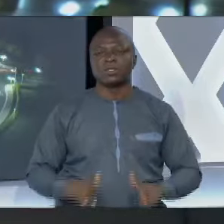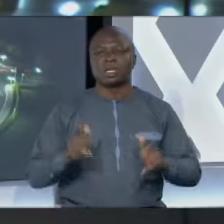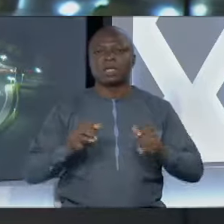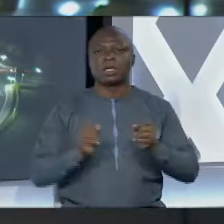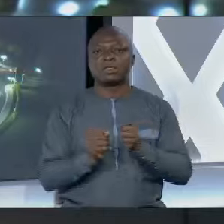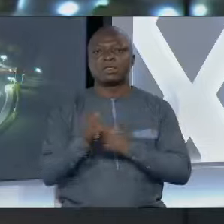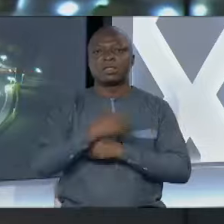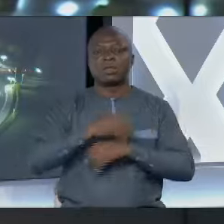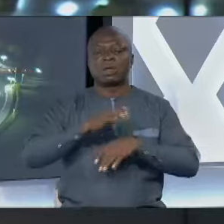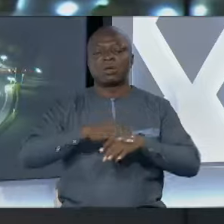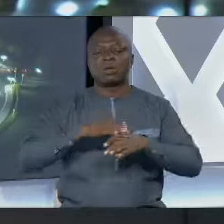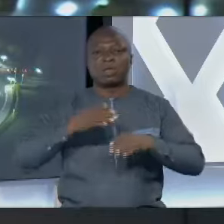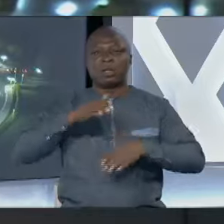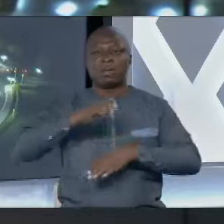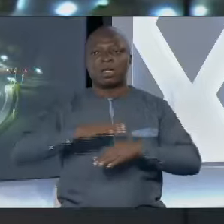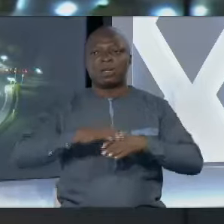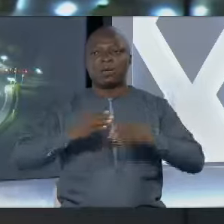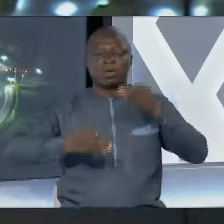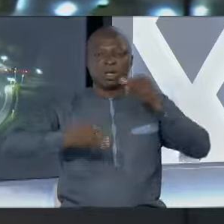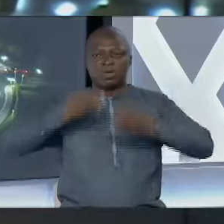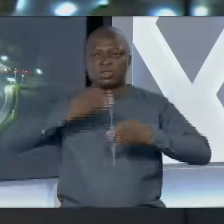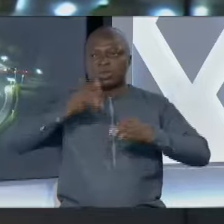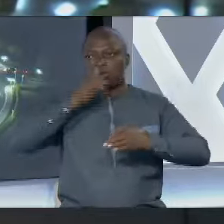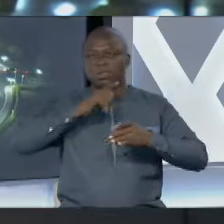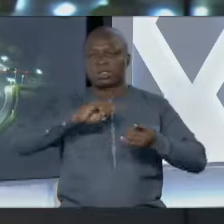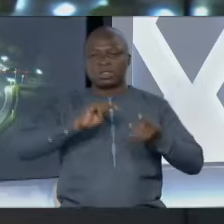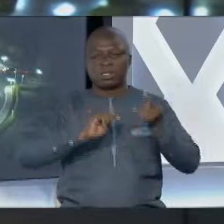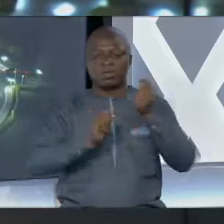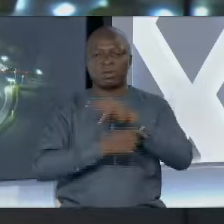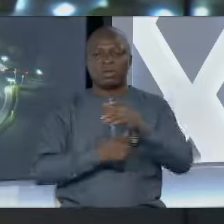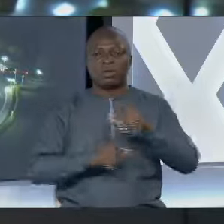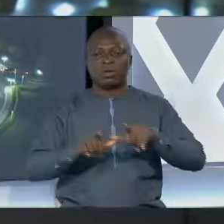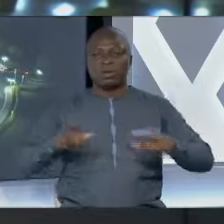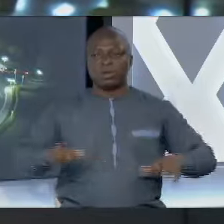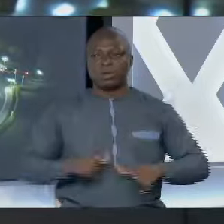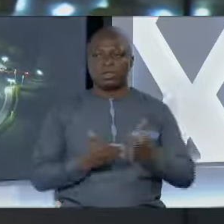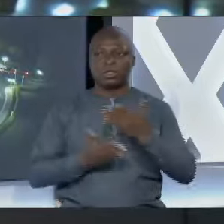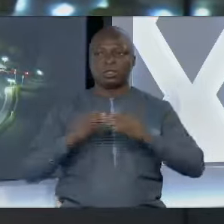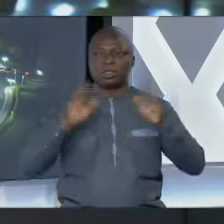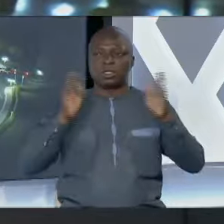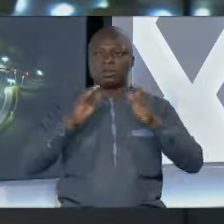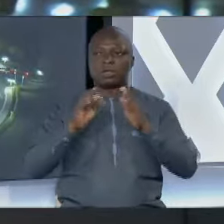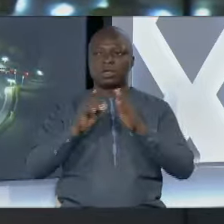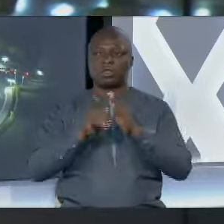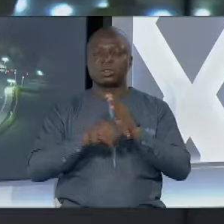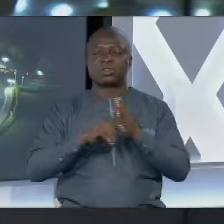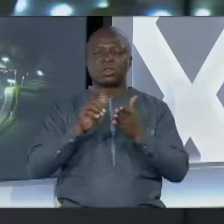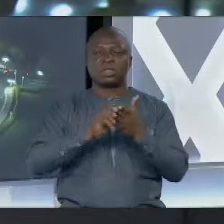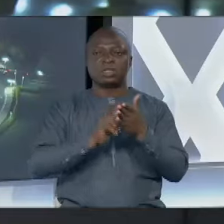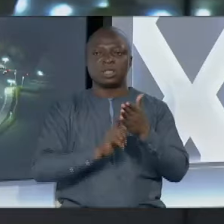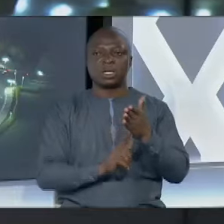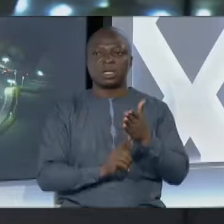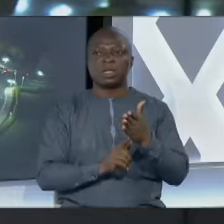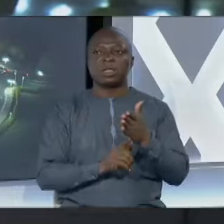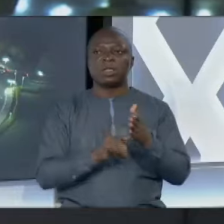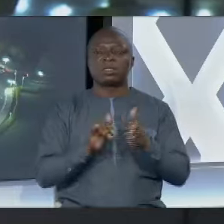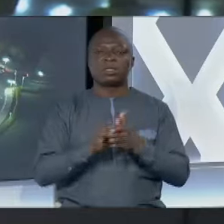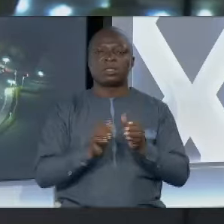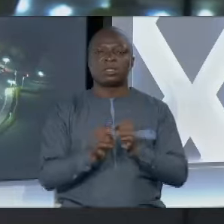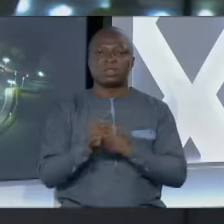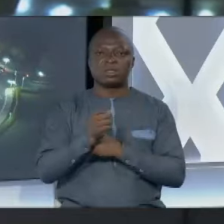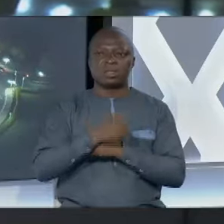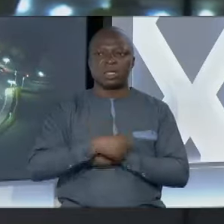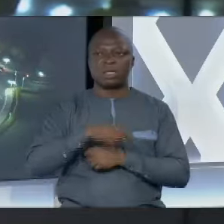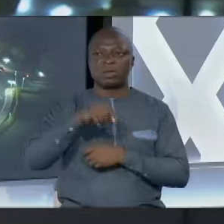la cour d'appel de Lomé s'est transformée en lieu d'échange et de célébration littéraire. Et c'est dans cette salle